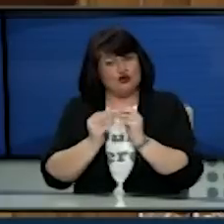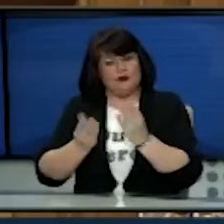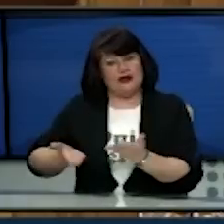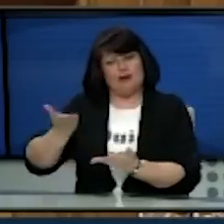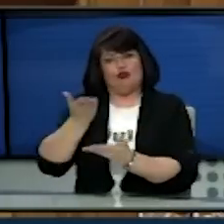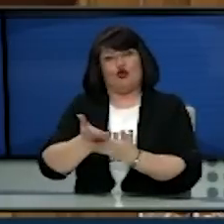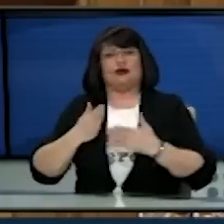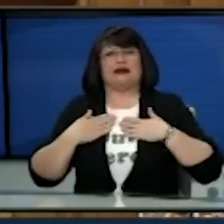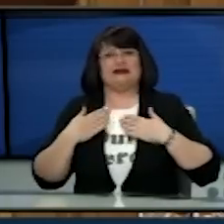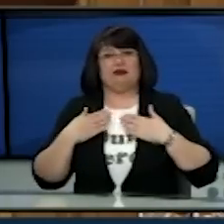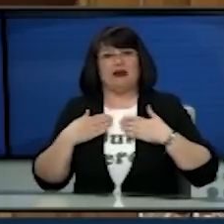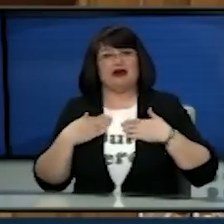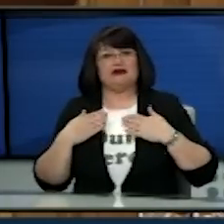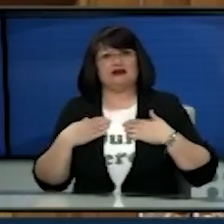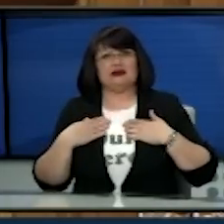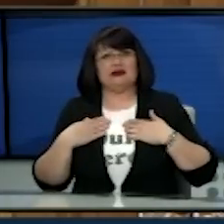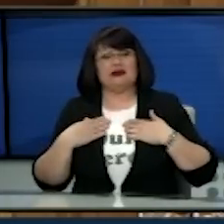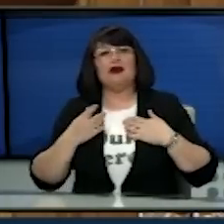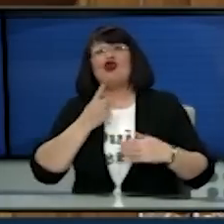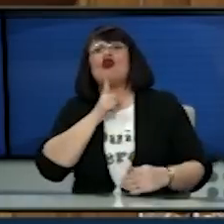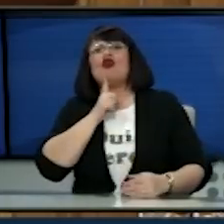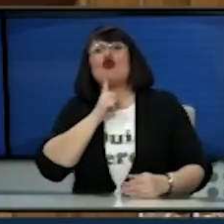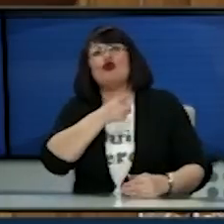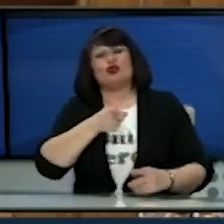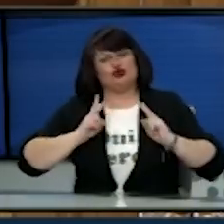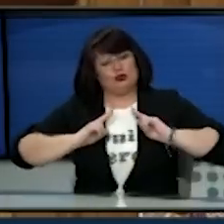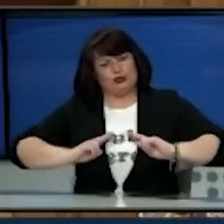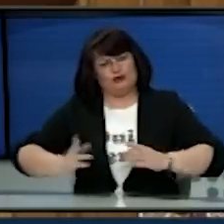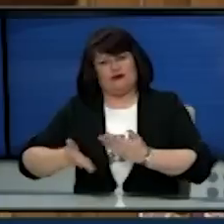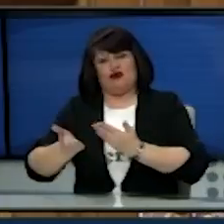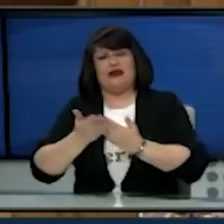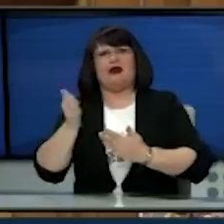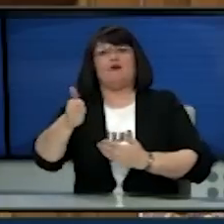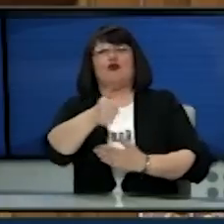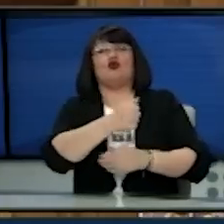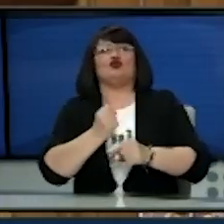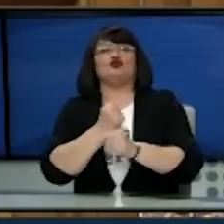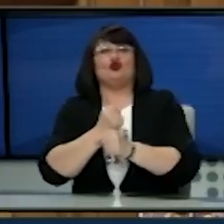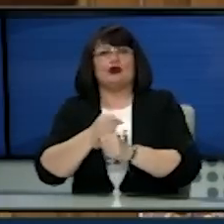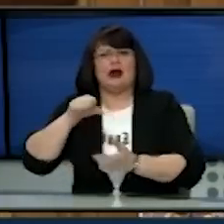πρόταση που καταθέσαμε για τέτοιες παρεμβάσεις ανακούφισης των αυτοαπασχολουμένων της